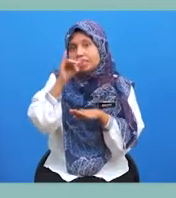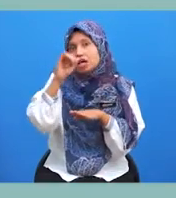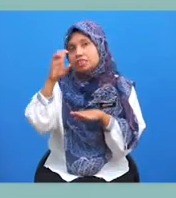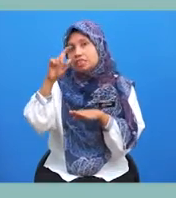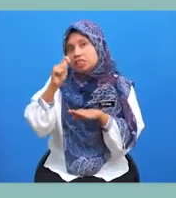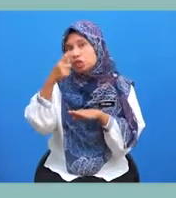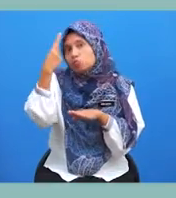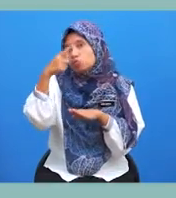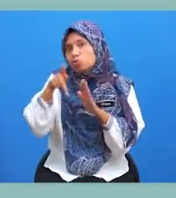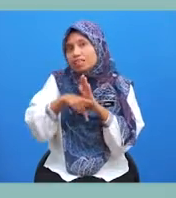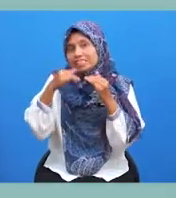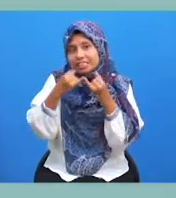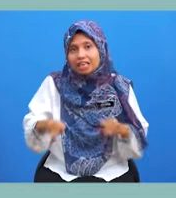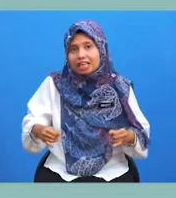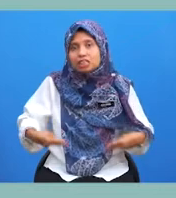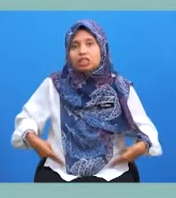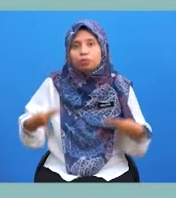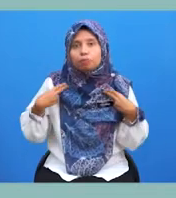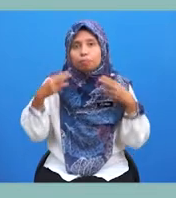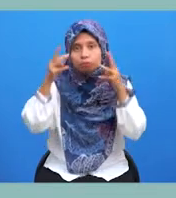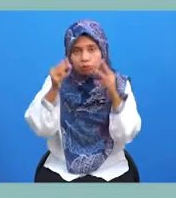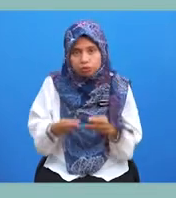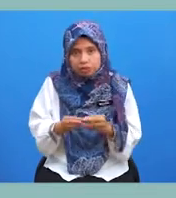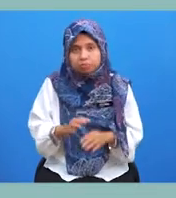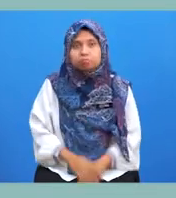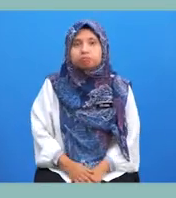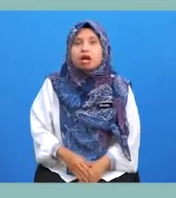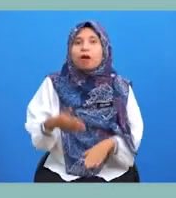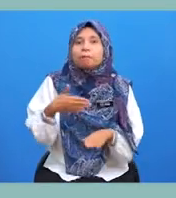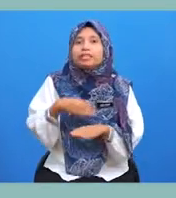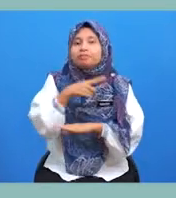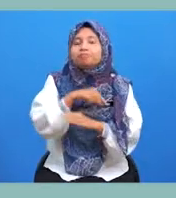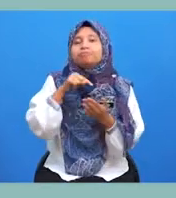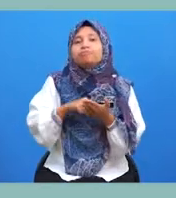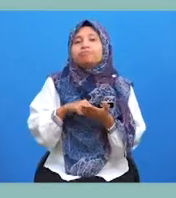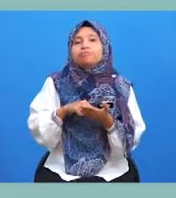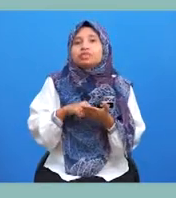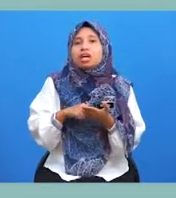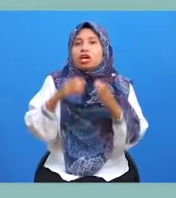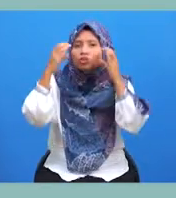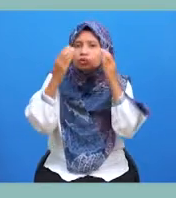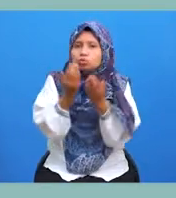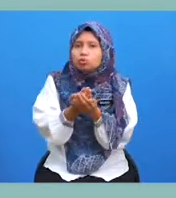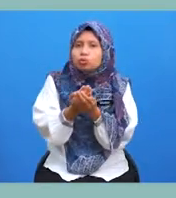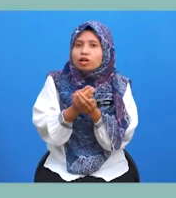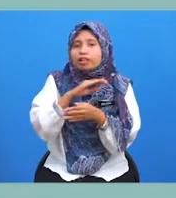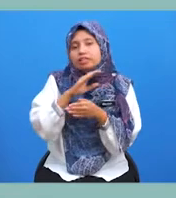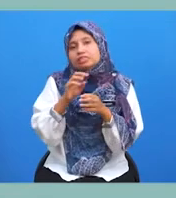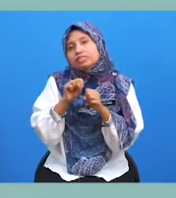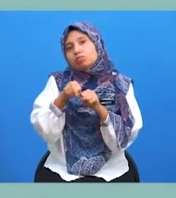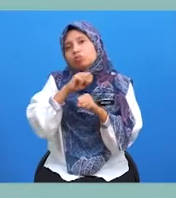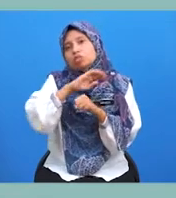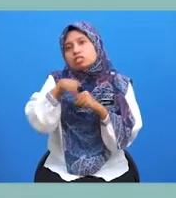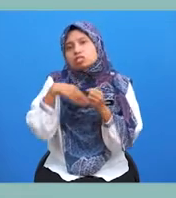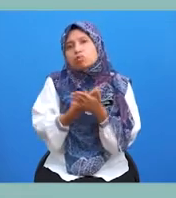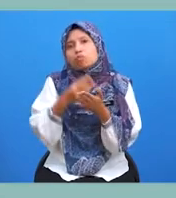penggunaan ICT untuk kesejahteraan hidup manusia pada hari ini. Cikgu doakan semoga